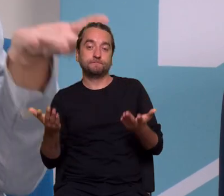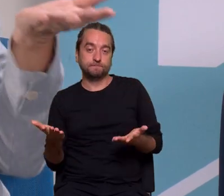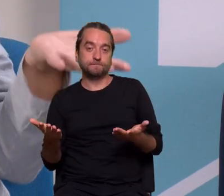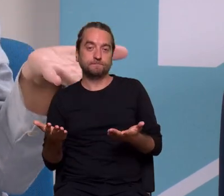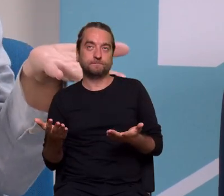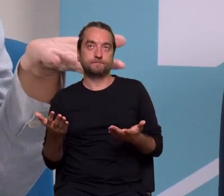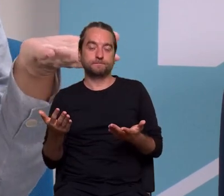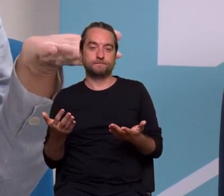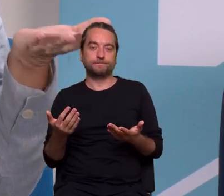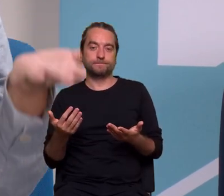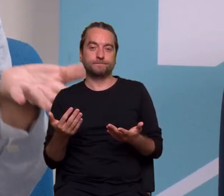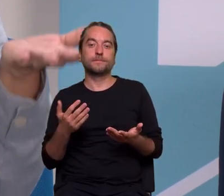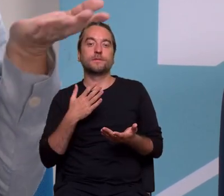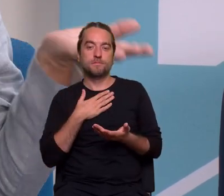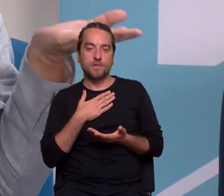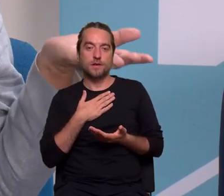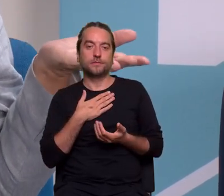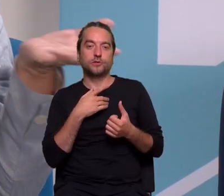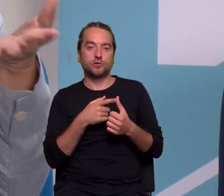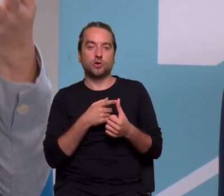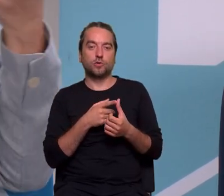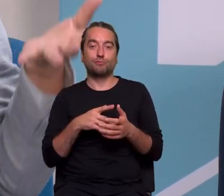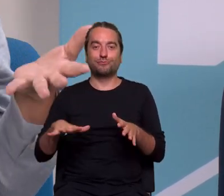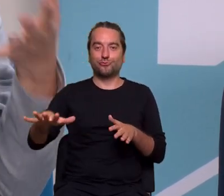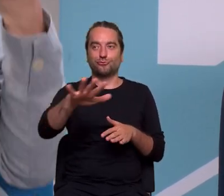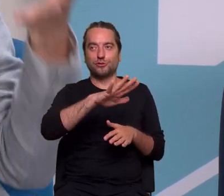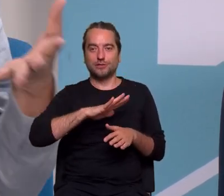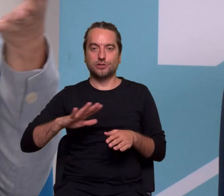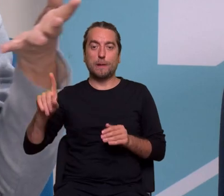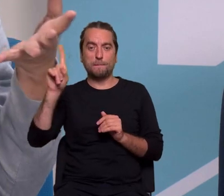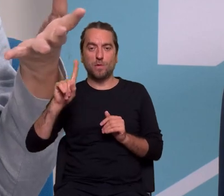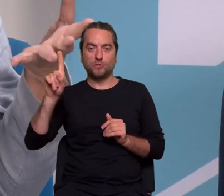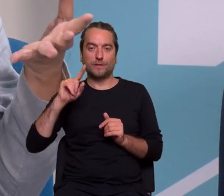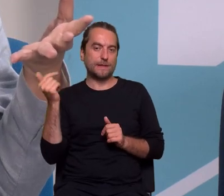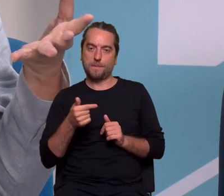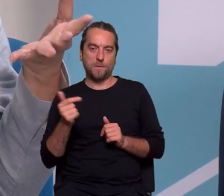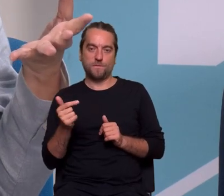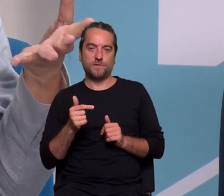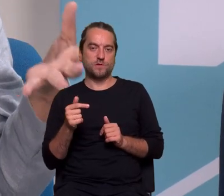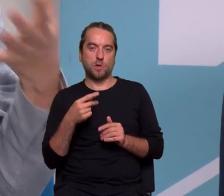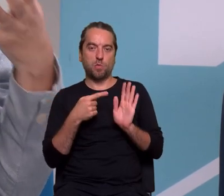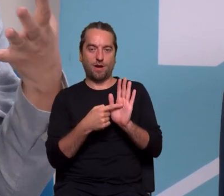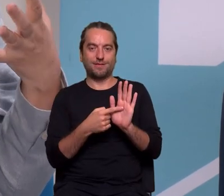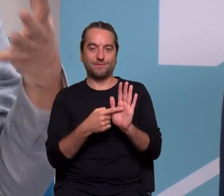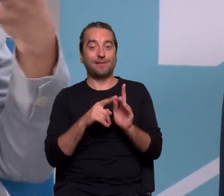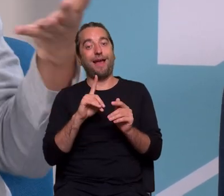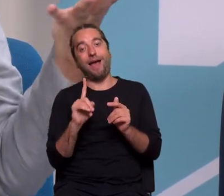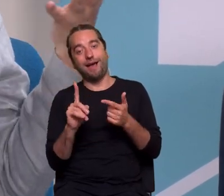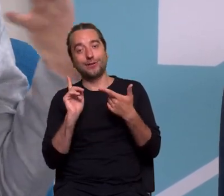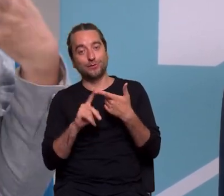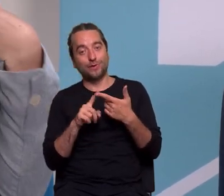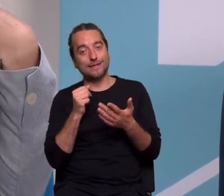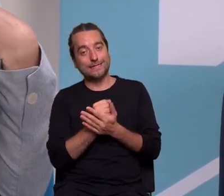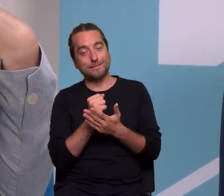mamy coś, co powinno z przestrzeni publicznej zniknąć. Nie powinno się tam pojawiać, ale z drugiej strony, czy